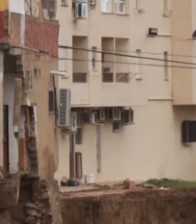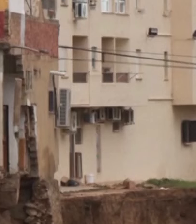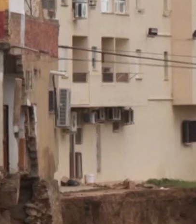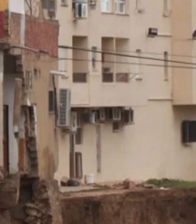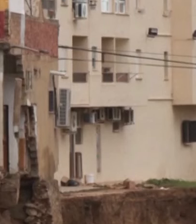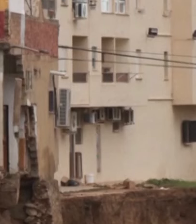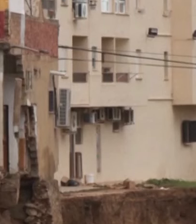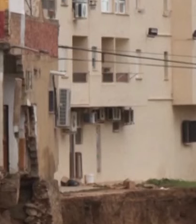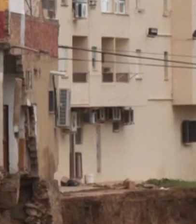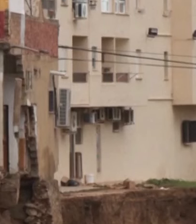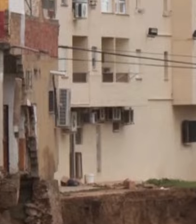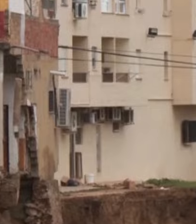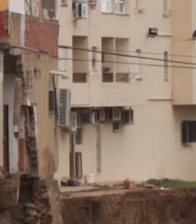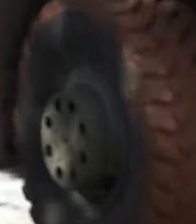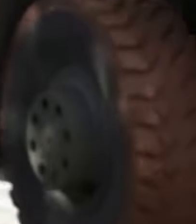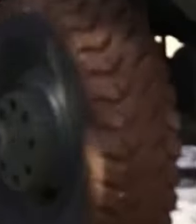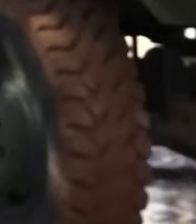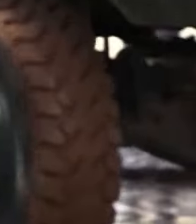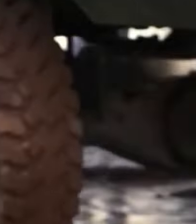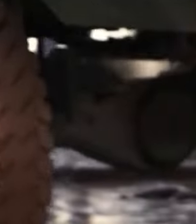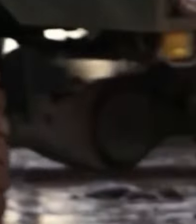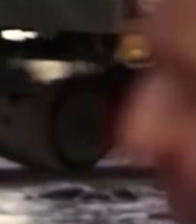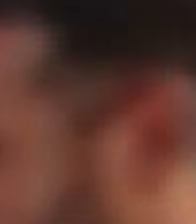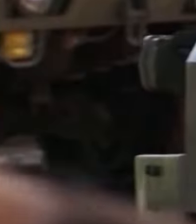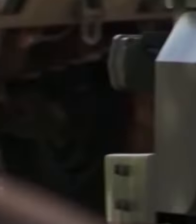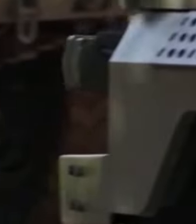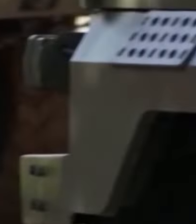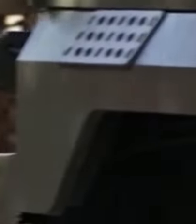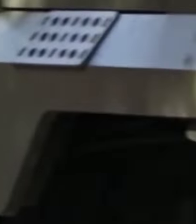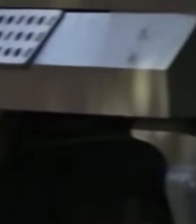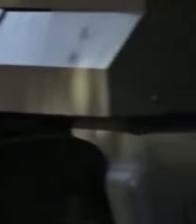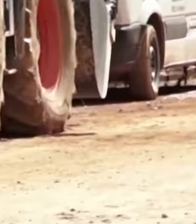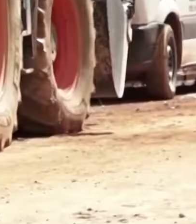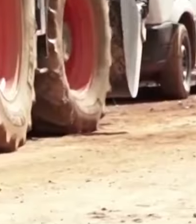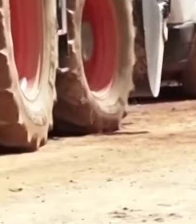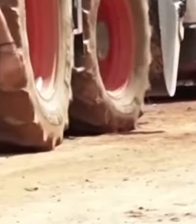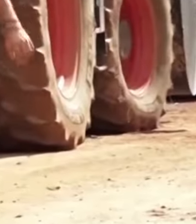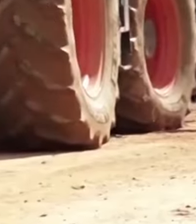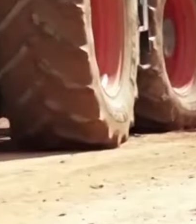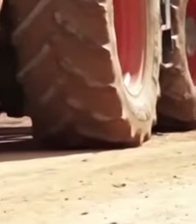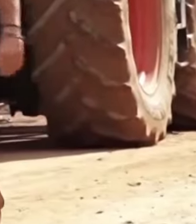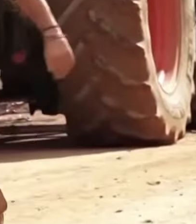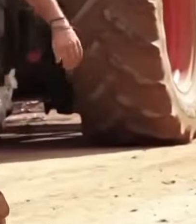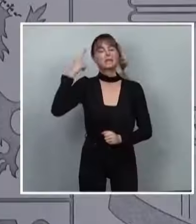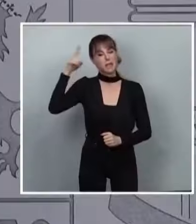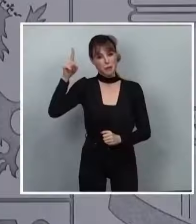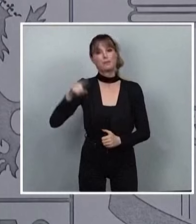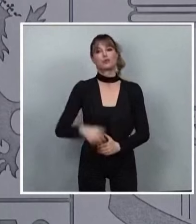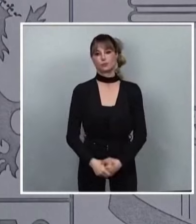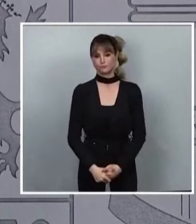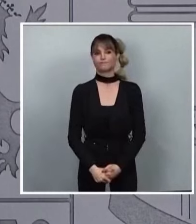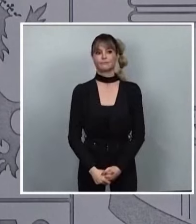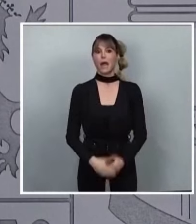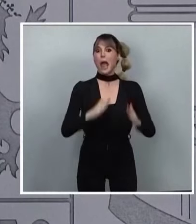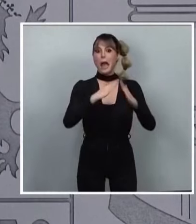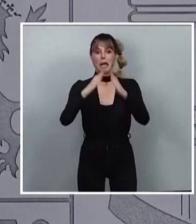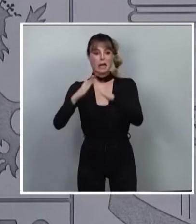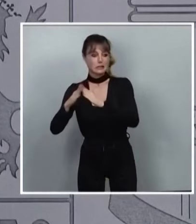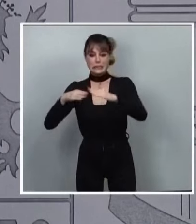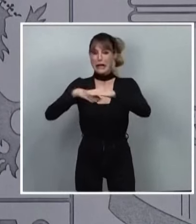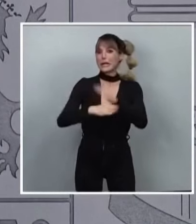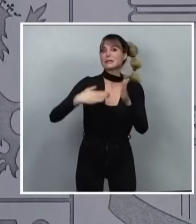ndihmuar në kërkimet dhe pastrimin e zonës, përveç 2500 ushtarëve të dislokuar tashmë. Que aún hay casas y